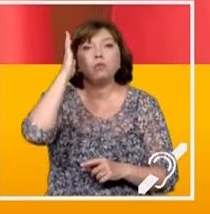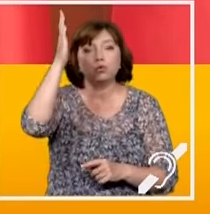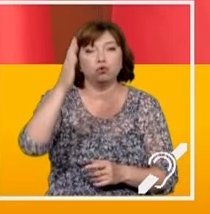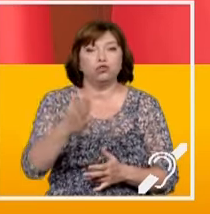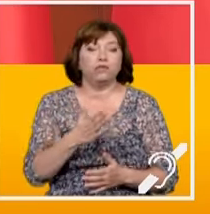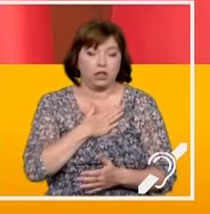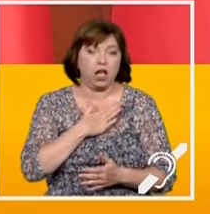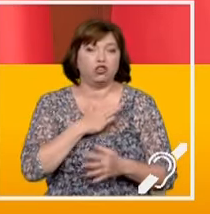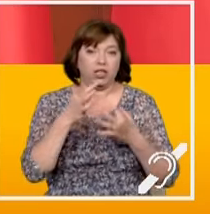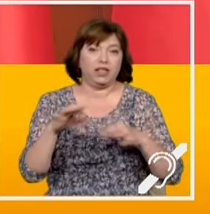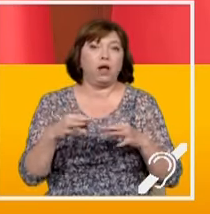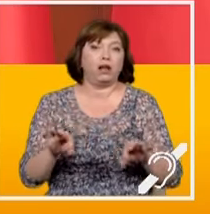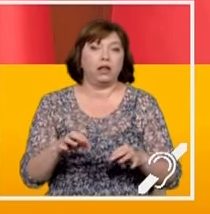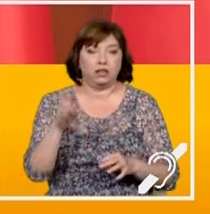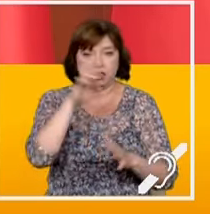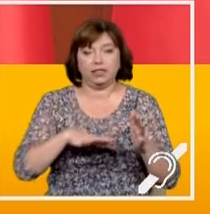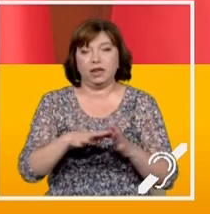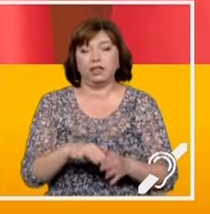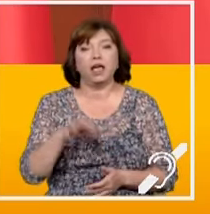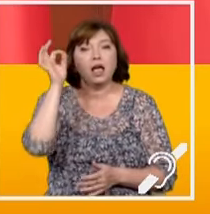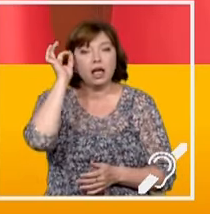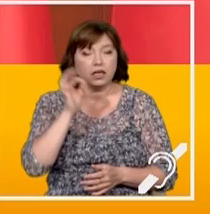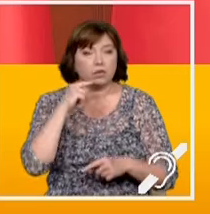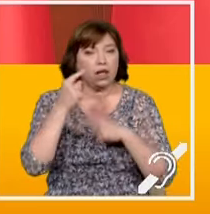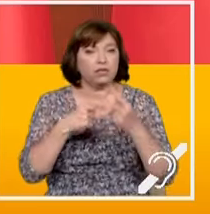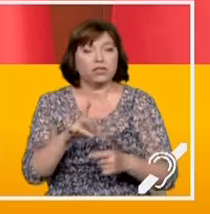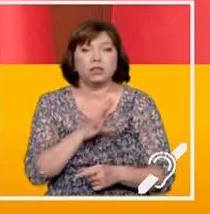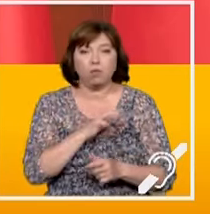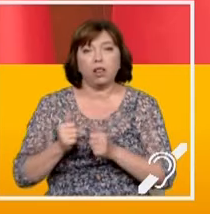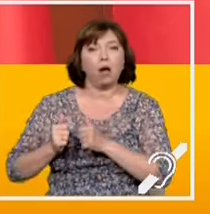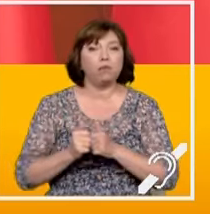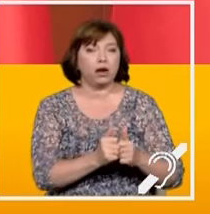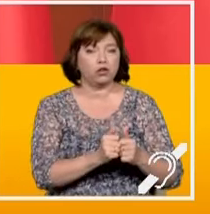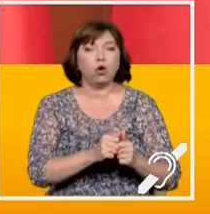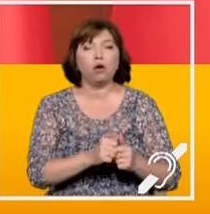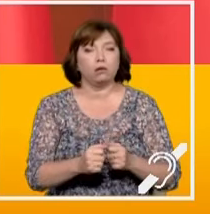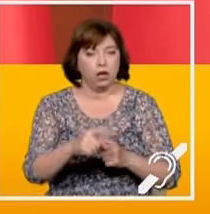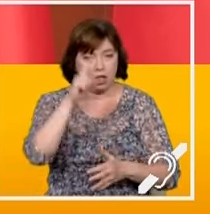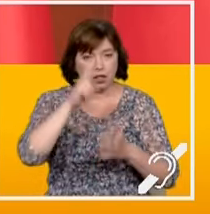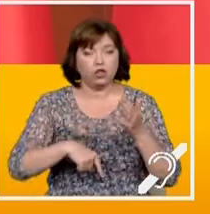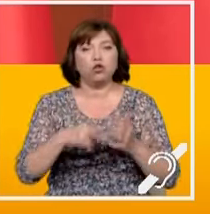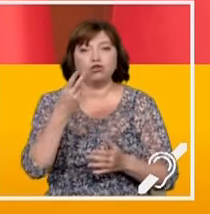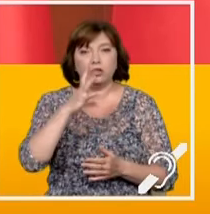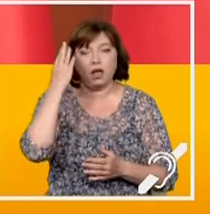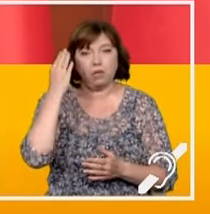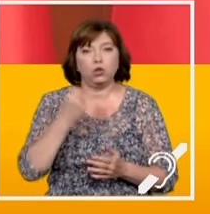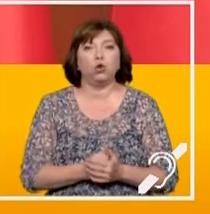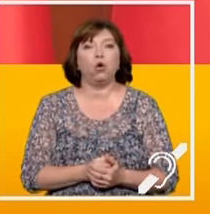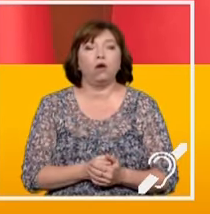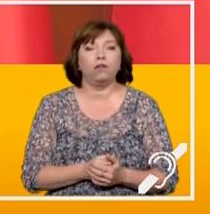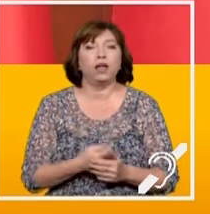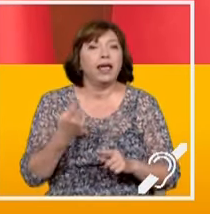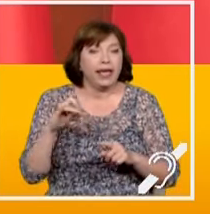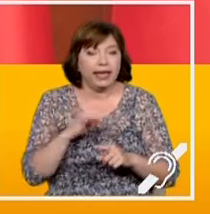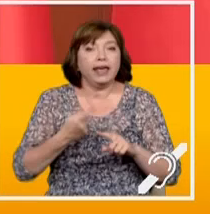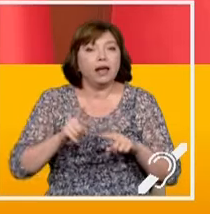nostru democratic. Germania a fost dintotdeauna un partener de încredere pentru Republica Moldova, fapt pe